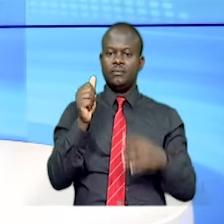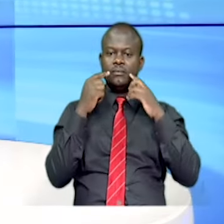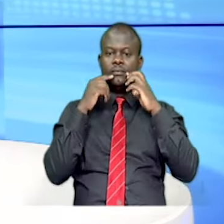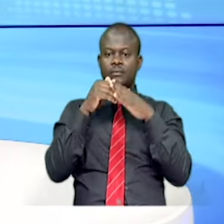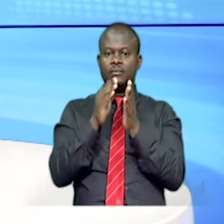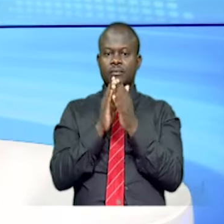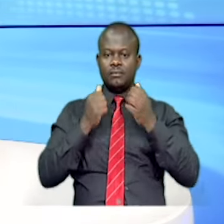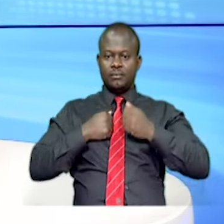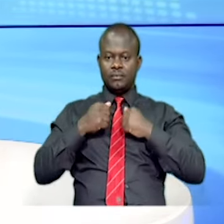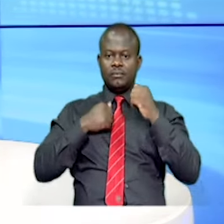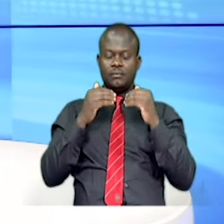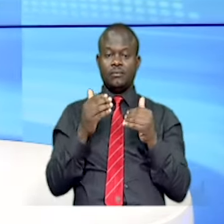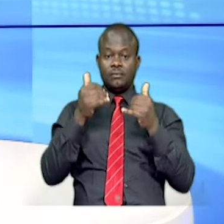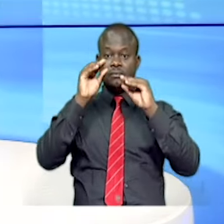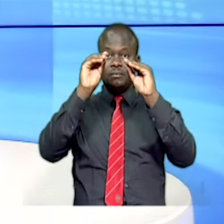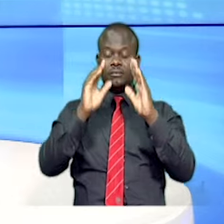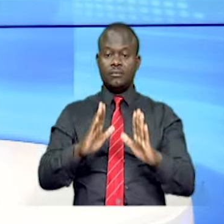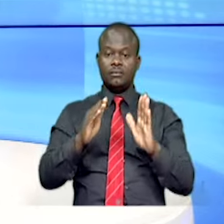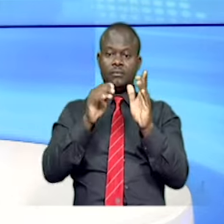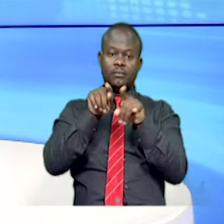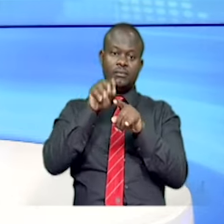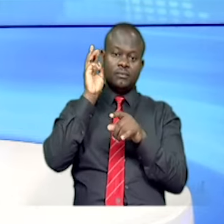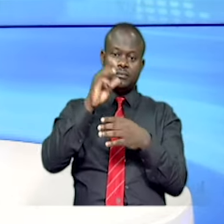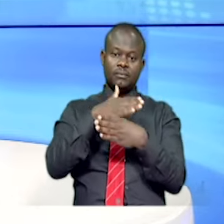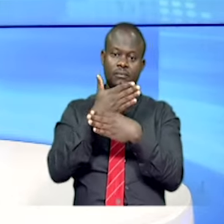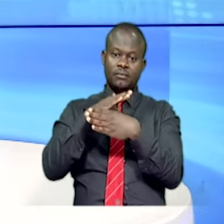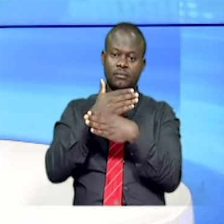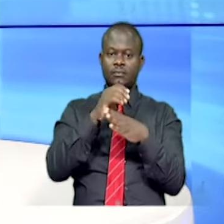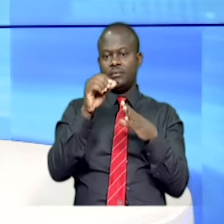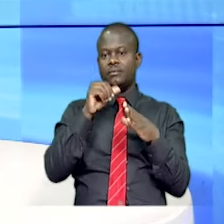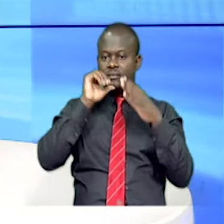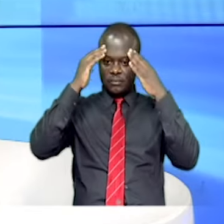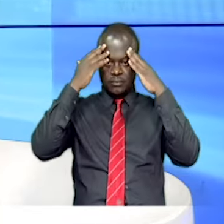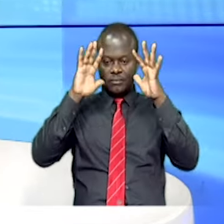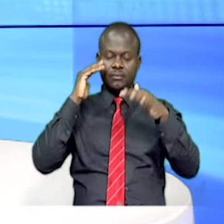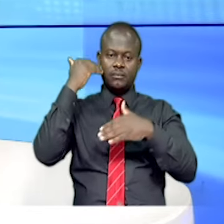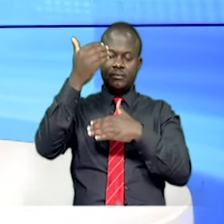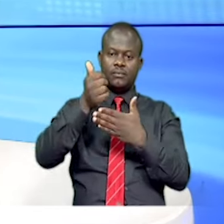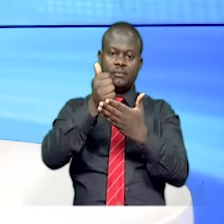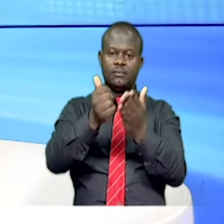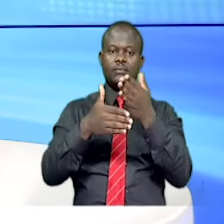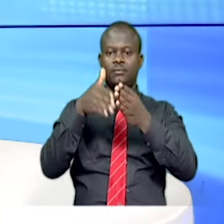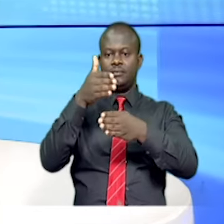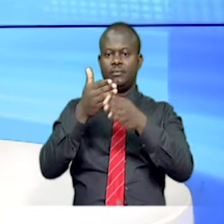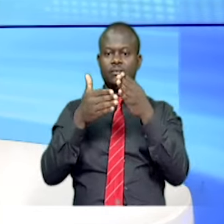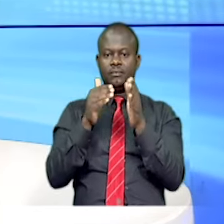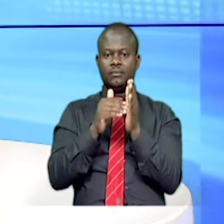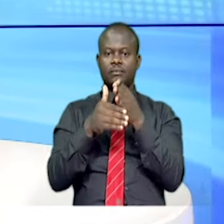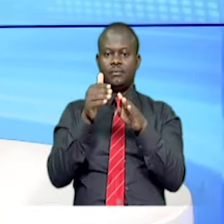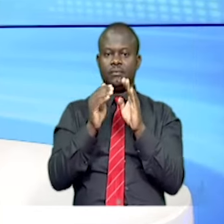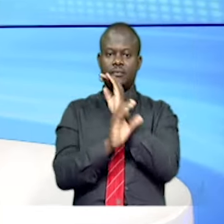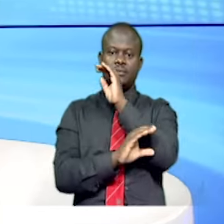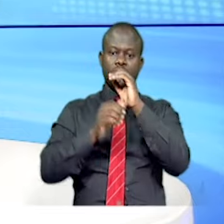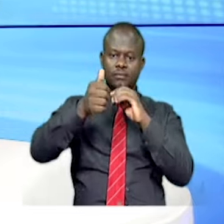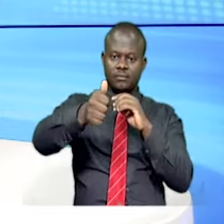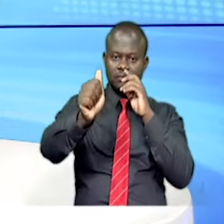amateka y'u Rwanda barimo kwigishwa nabo bazayasangiza abatayazi bikabafasha kwiyubaka no kubaka igihugu